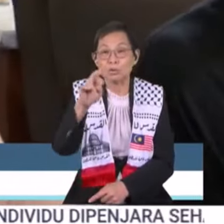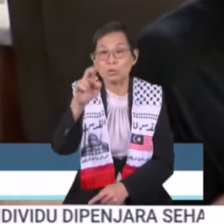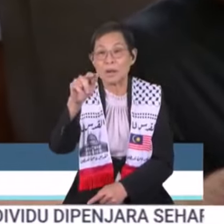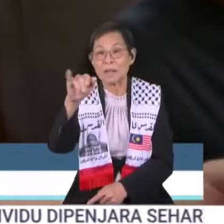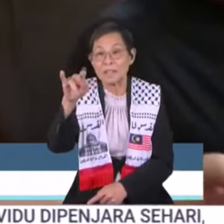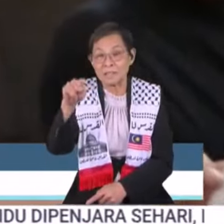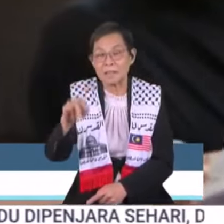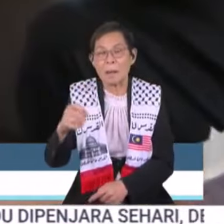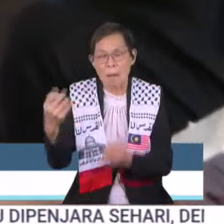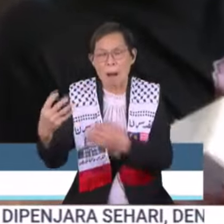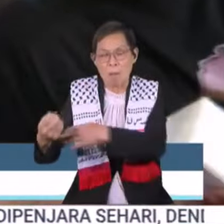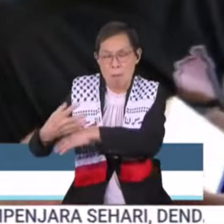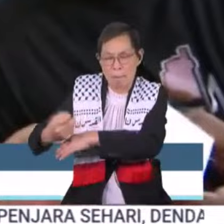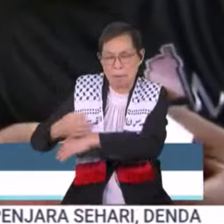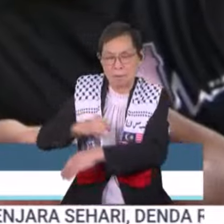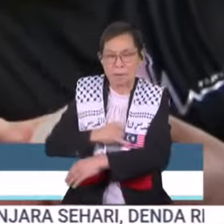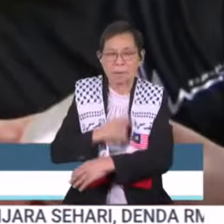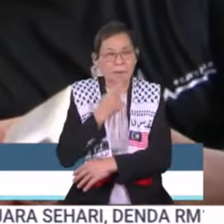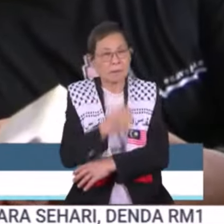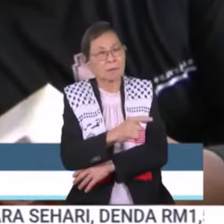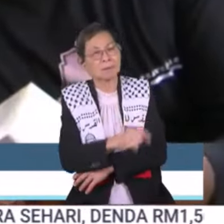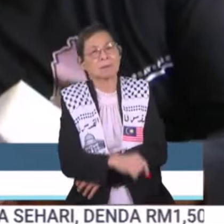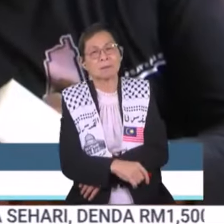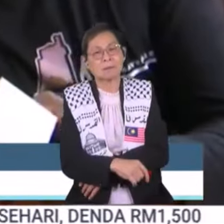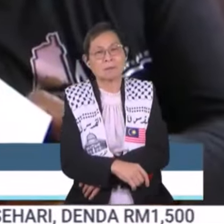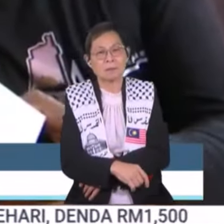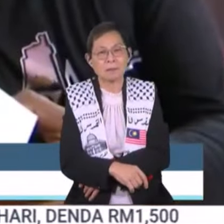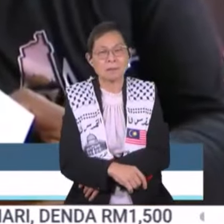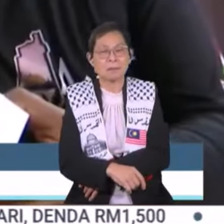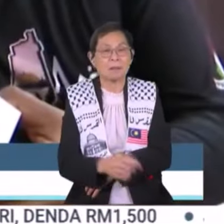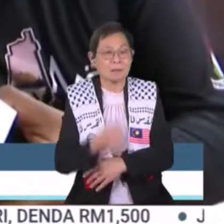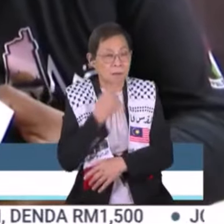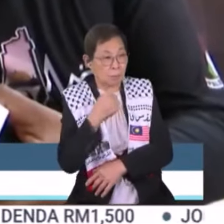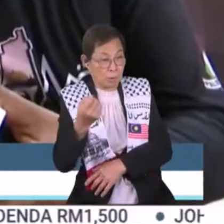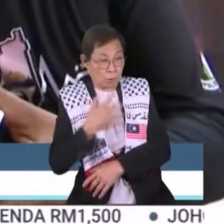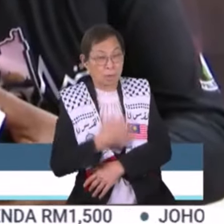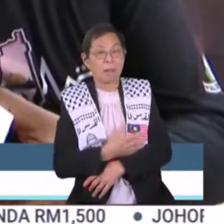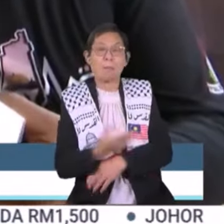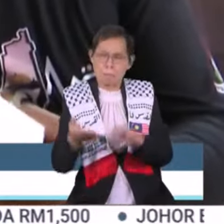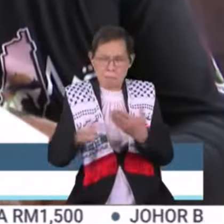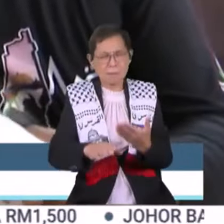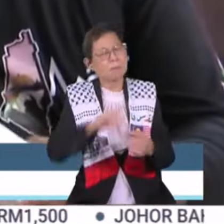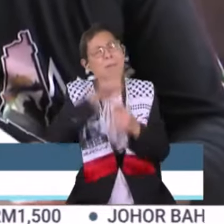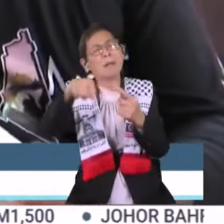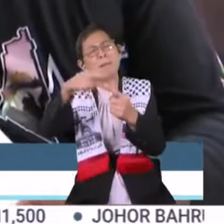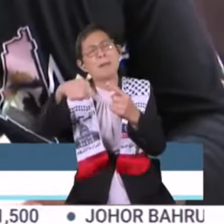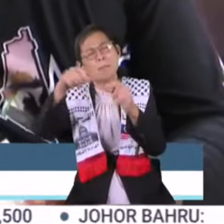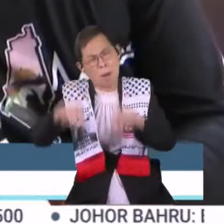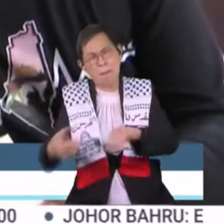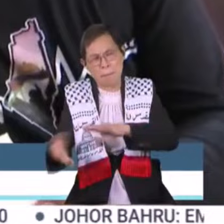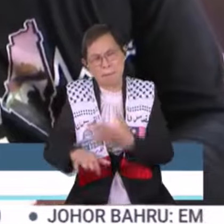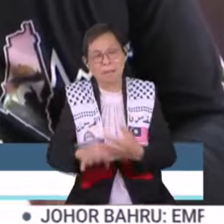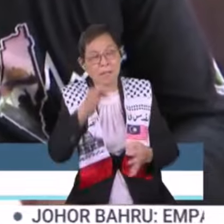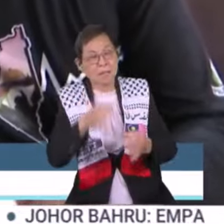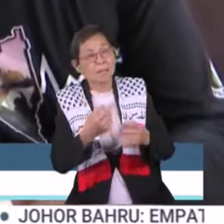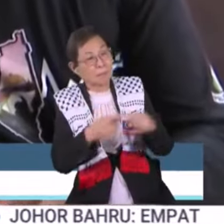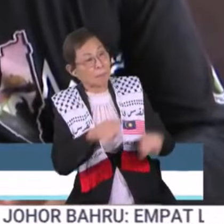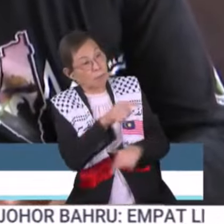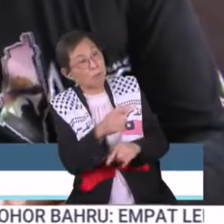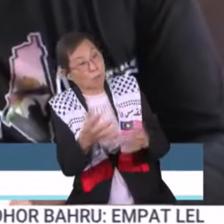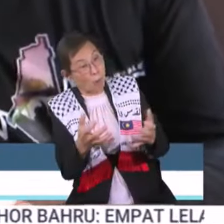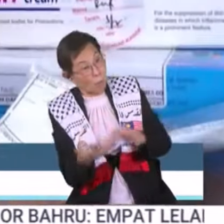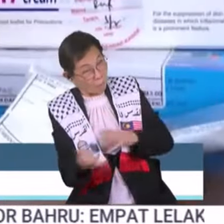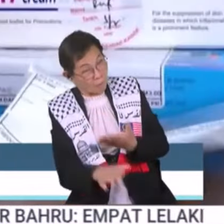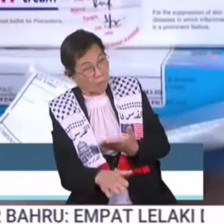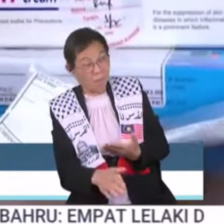Dia kata, Sofi, mati bila-bila masa kita boleh mati. Kan? Tapi you nak mati, takkan you nak berserah